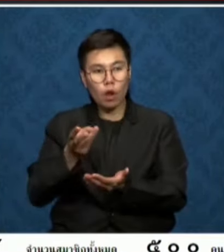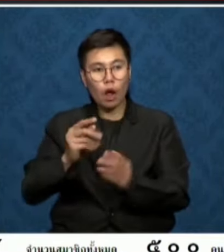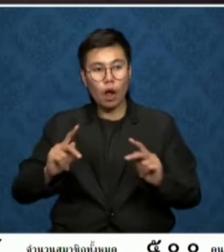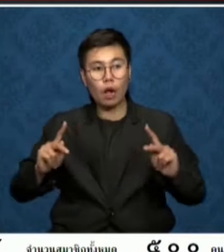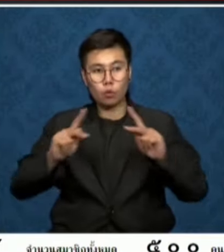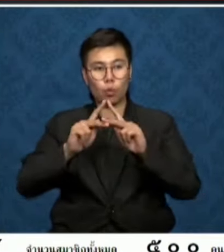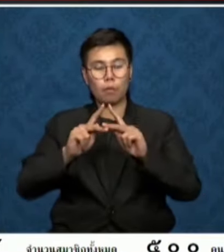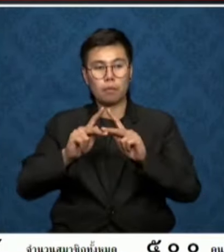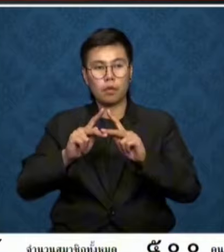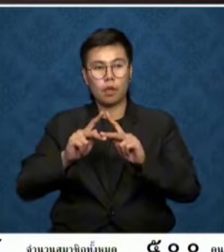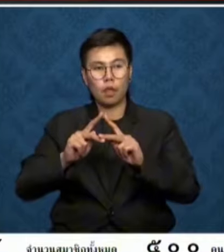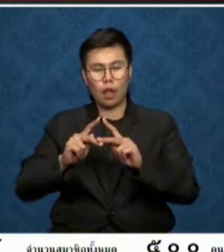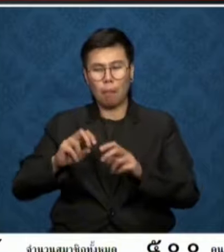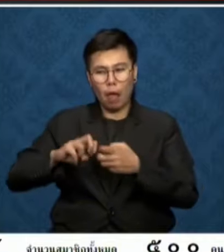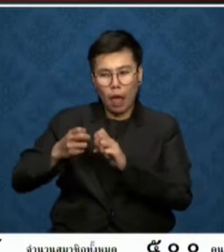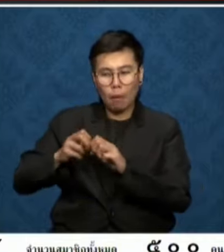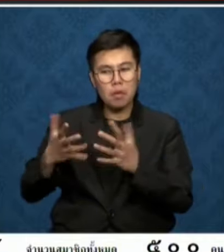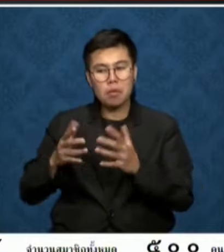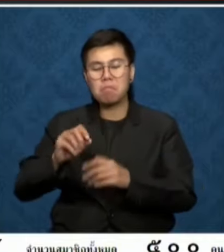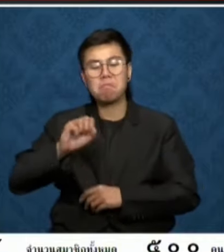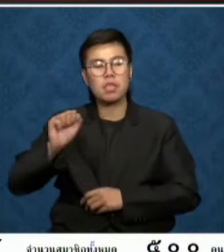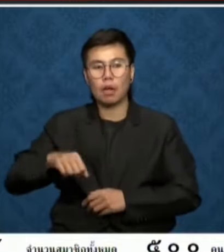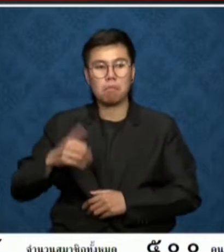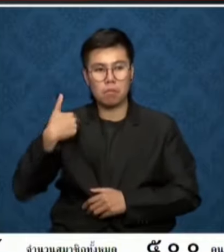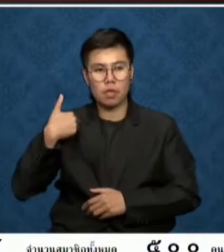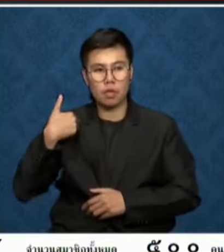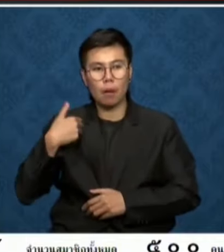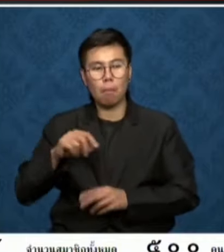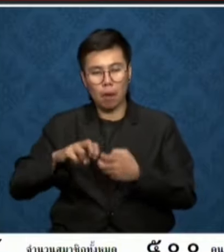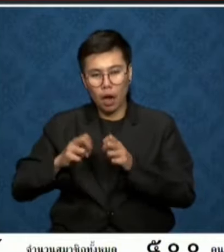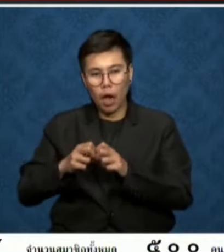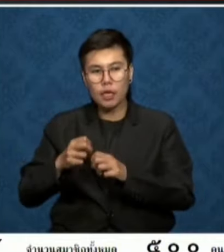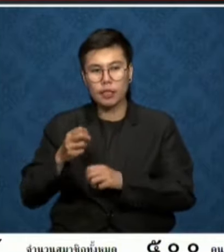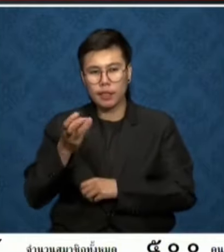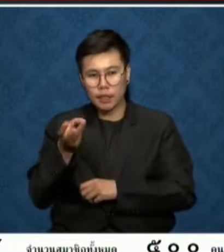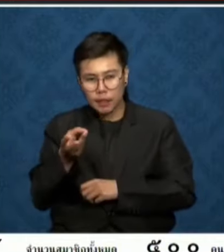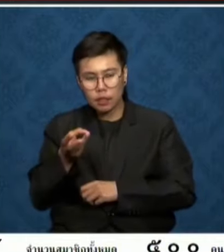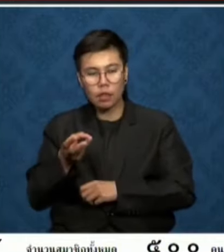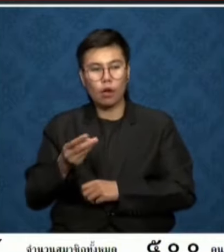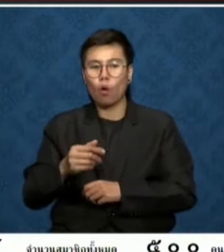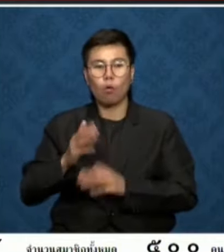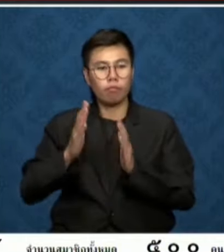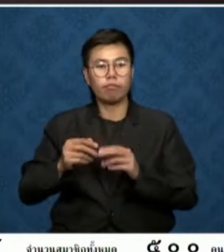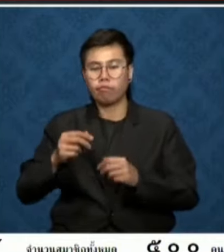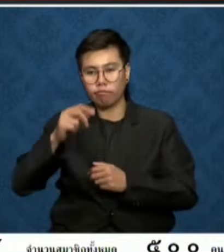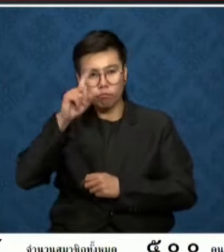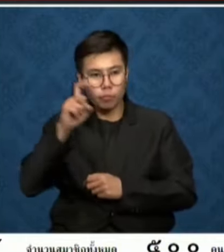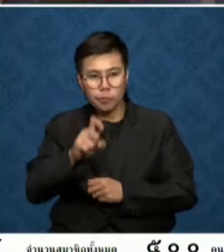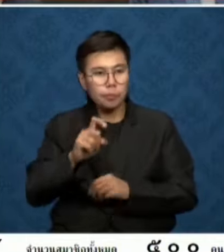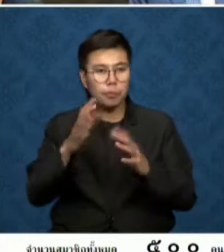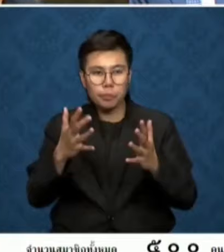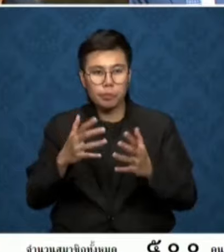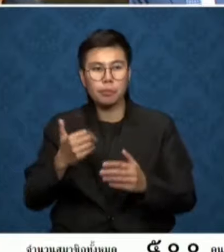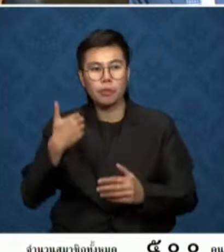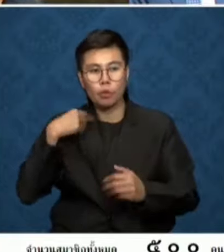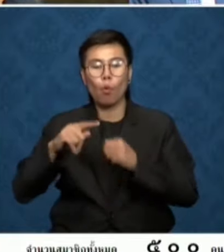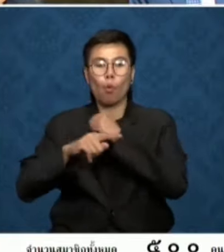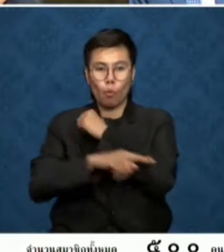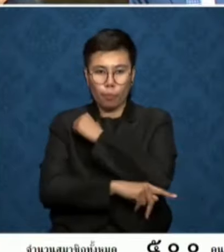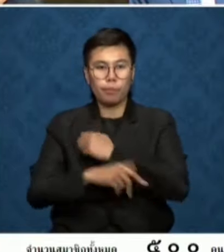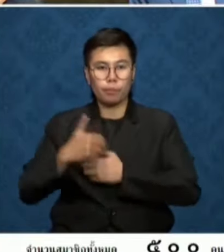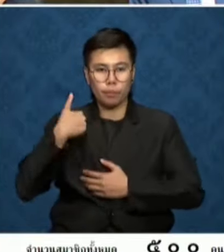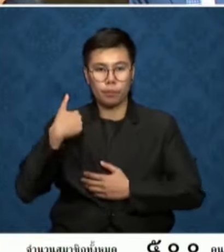จะไม่มีสิ่งผิดปกติเกิดขึ้นครับบางทีจุดเล็กๆอาจจะทำให้คนปล่อยปละละเลยแล้วก็เป็นที่ที่มีการทุจริตมากที่สุดก็เป็นได้